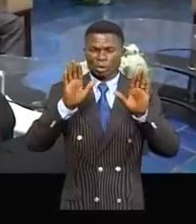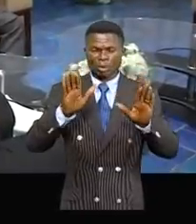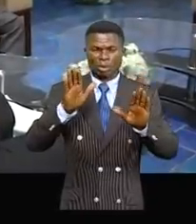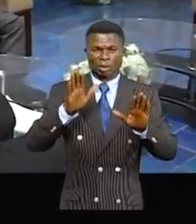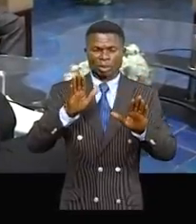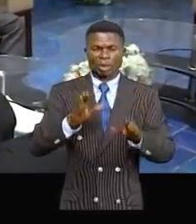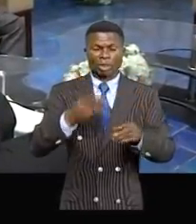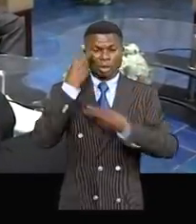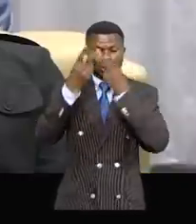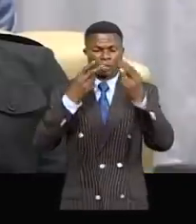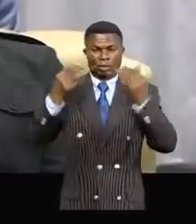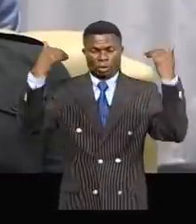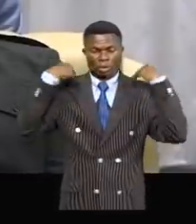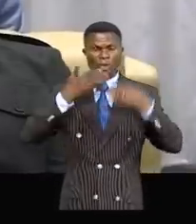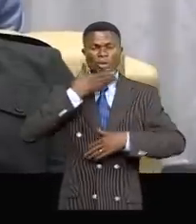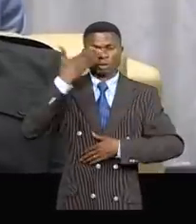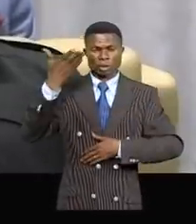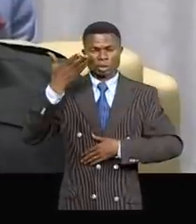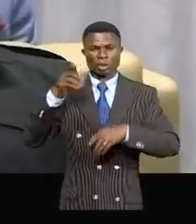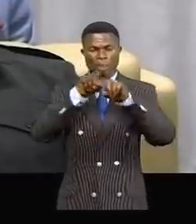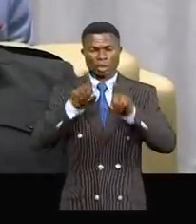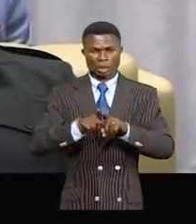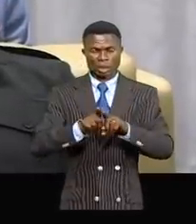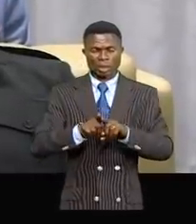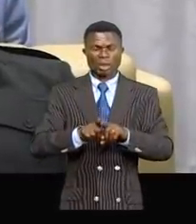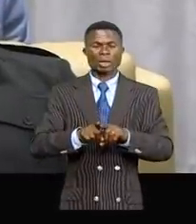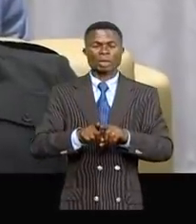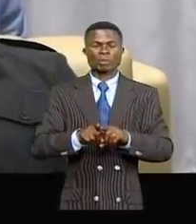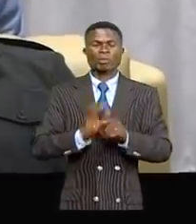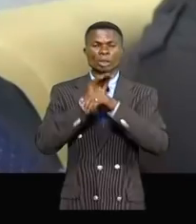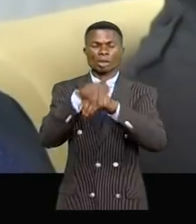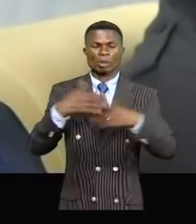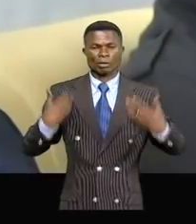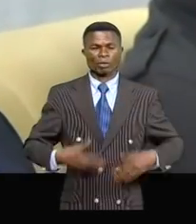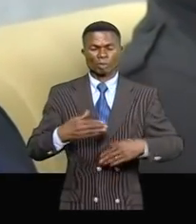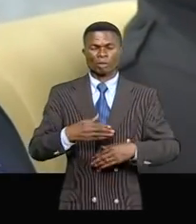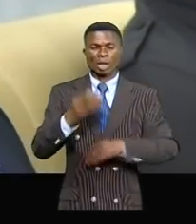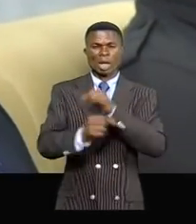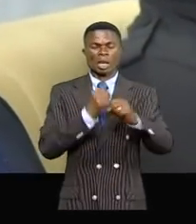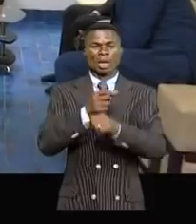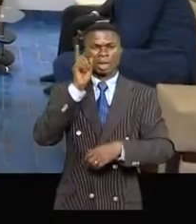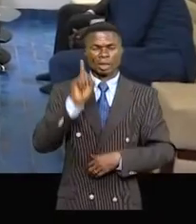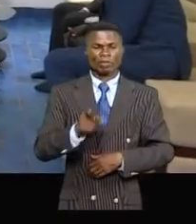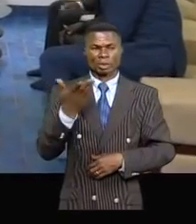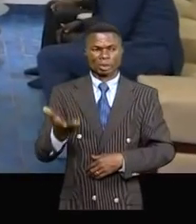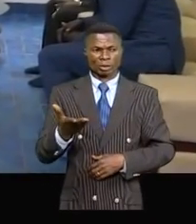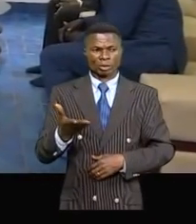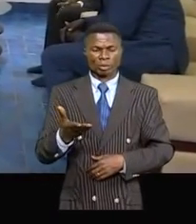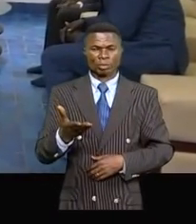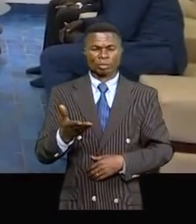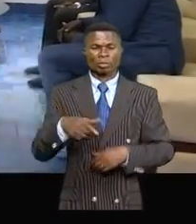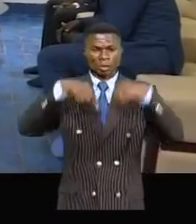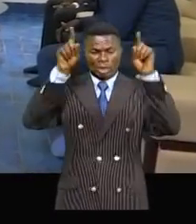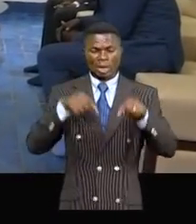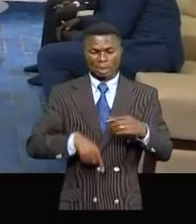de rendre visite au chef spirituel et de s'allier à la célébration de ses centenaires. Vous savez, cette année,